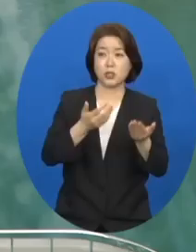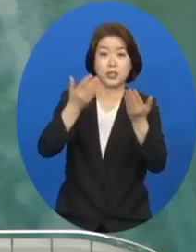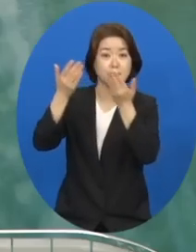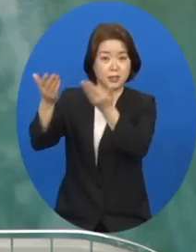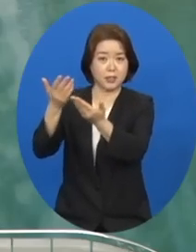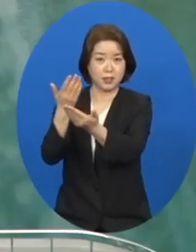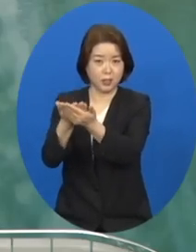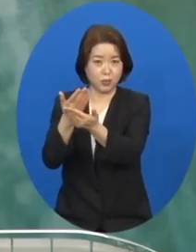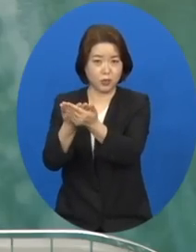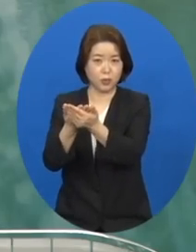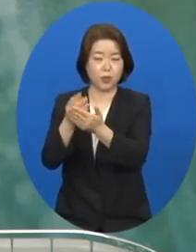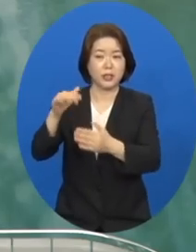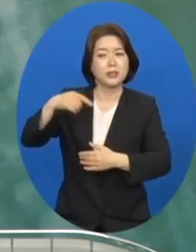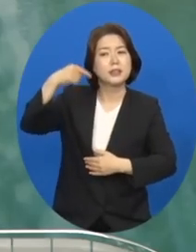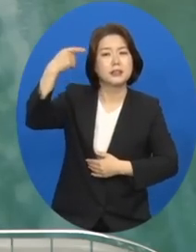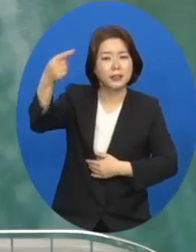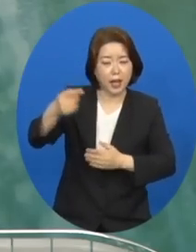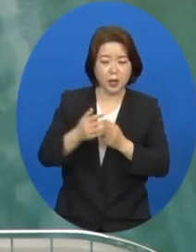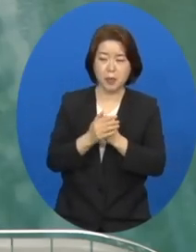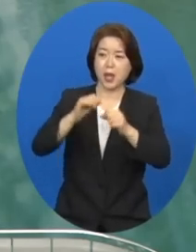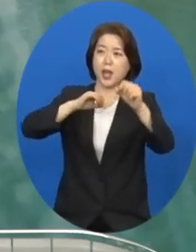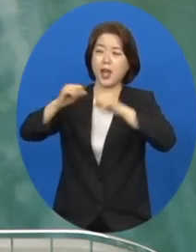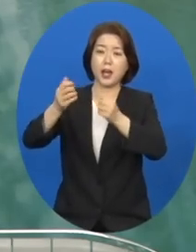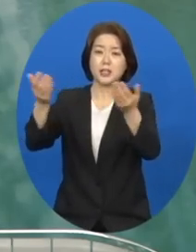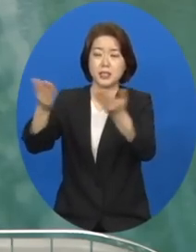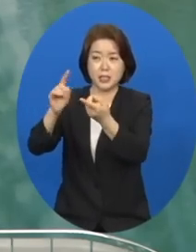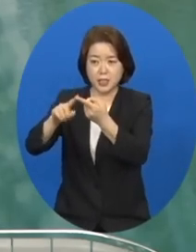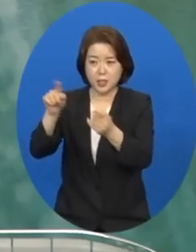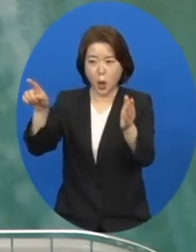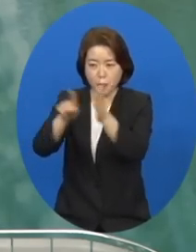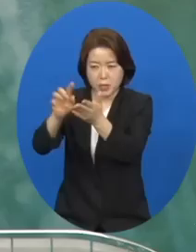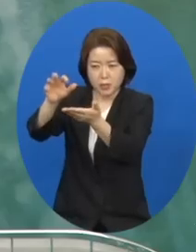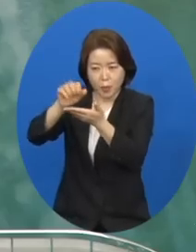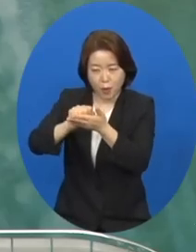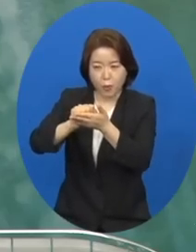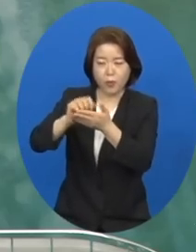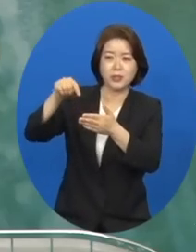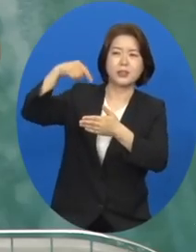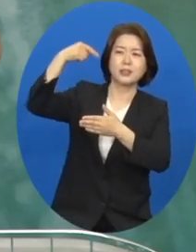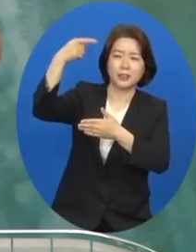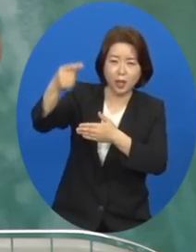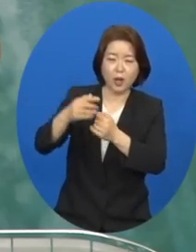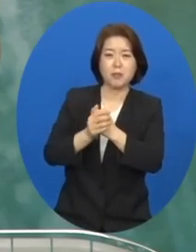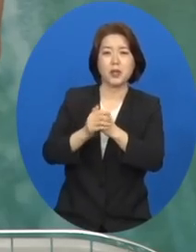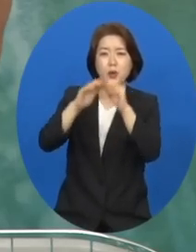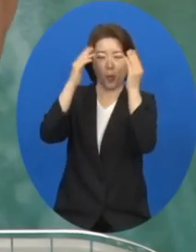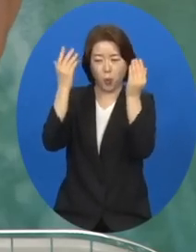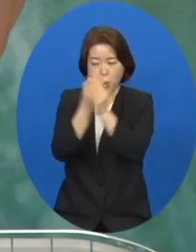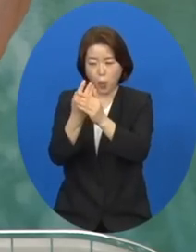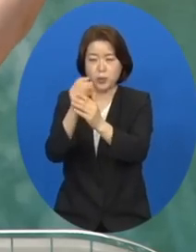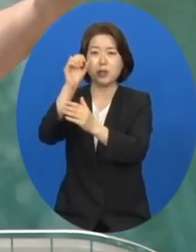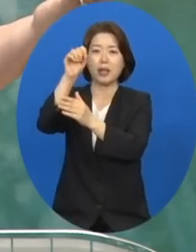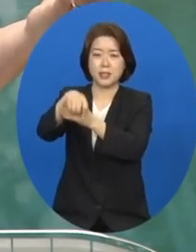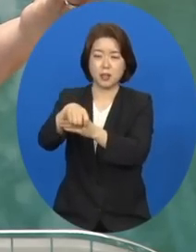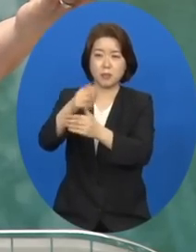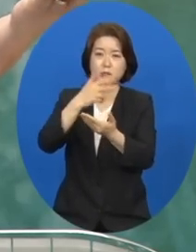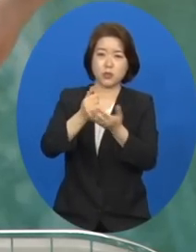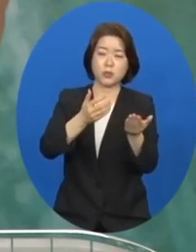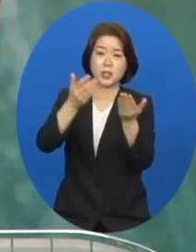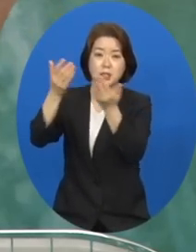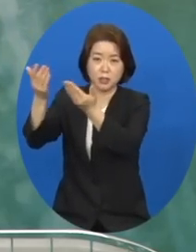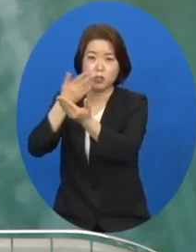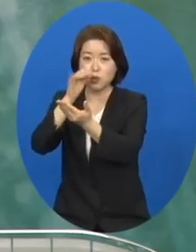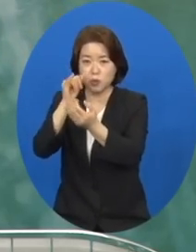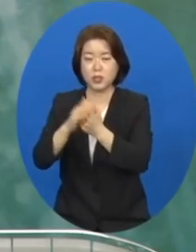주시고 그려야 그 다음에 또한 행하실 일들을 믿음으로 취하고 나중에는 온전히 온전한 열매를 수 있게 올려드릴 수 있는